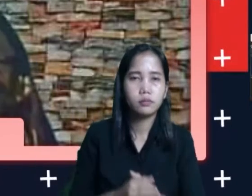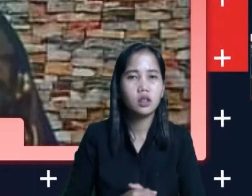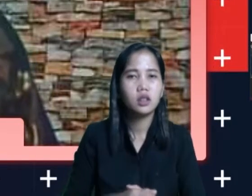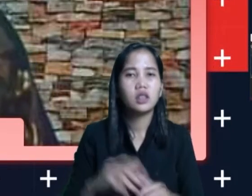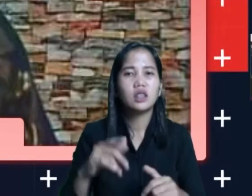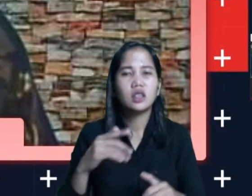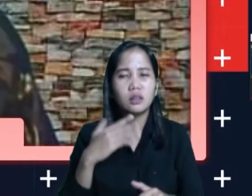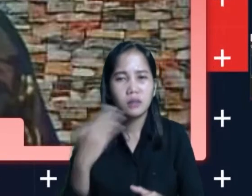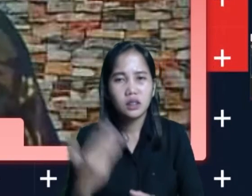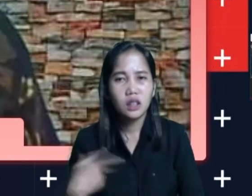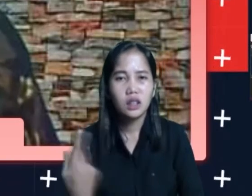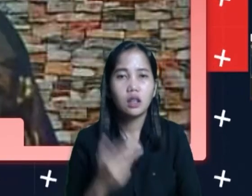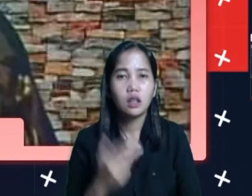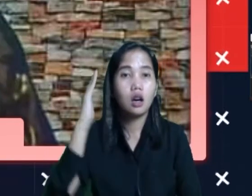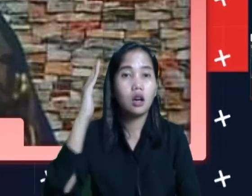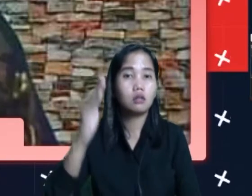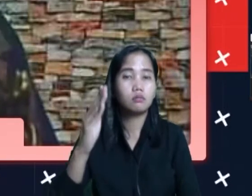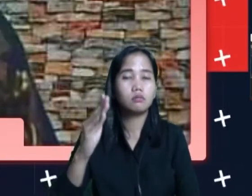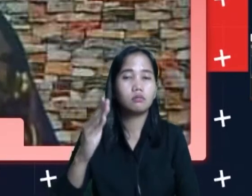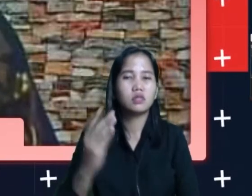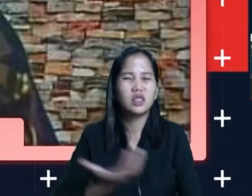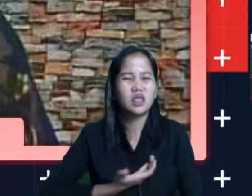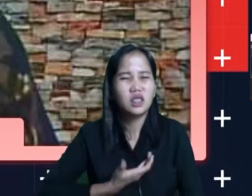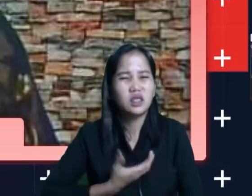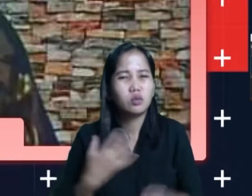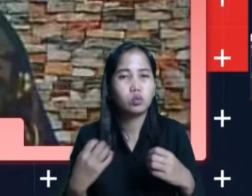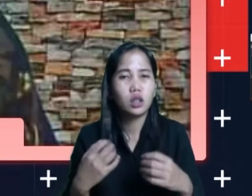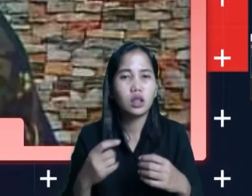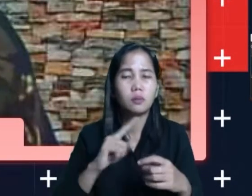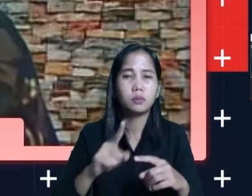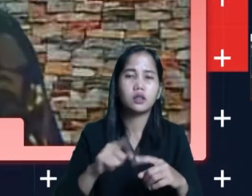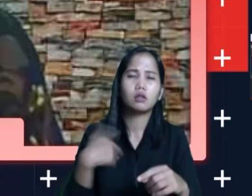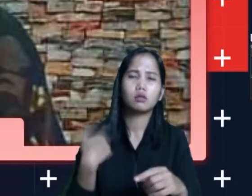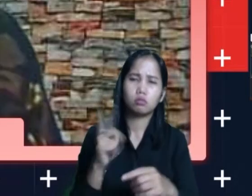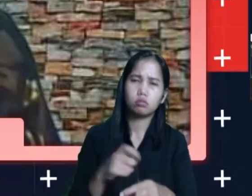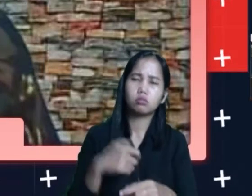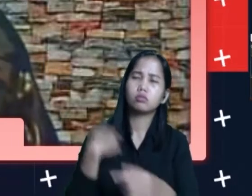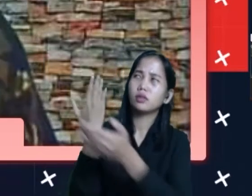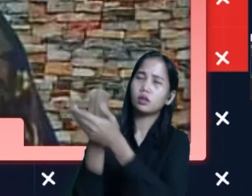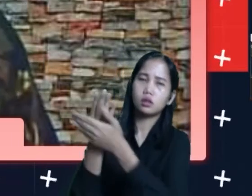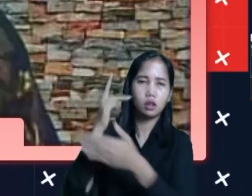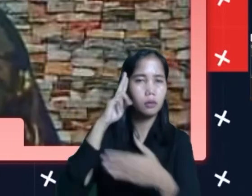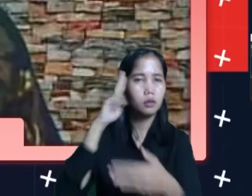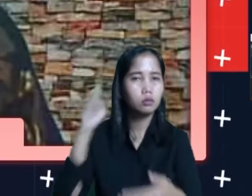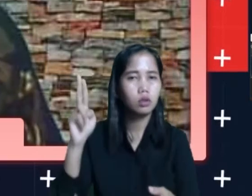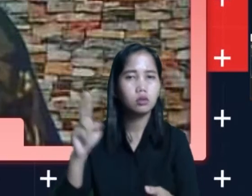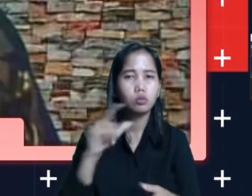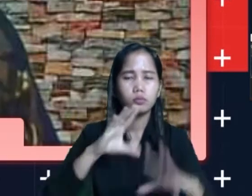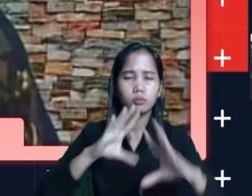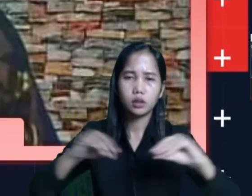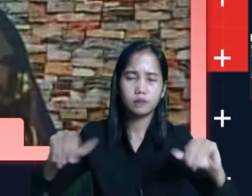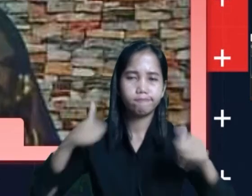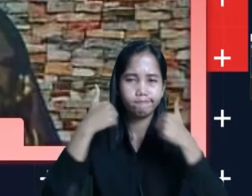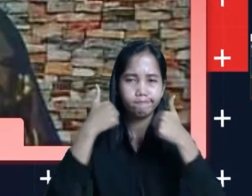mengerjakan baik kemauan kita, agar supaya kita mau dengan